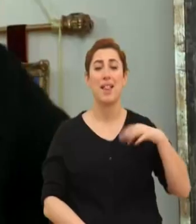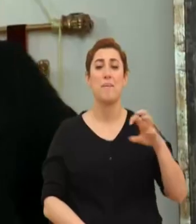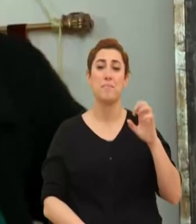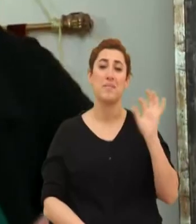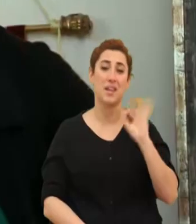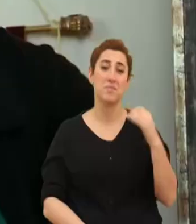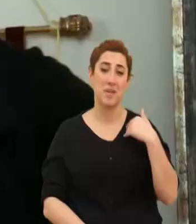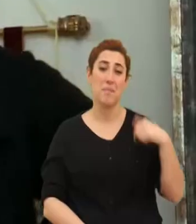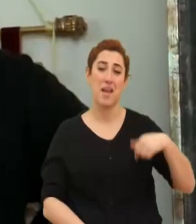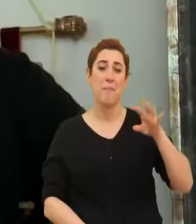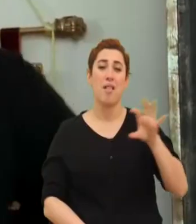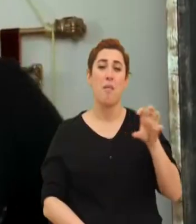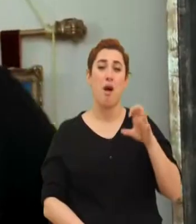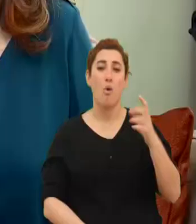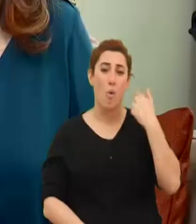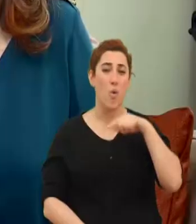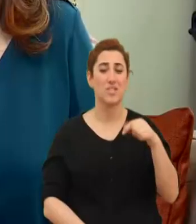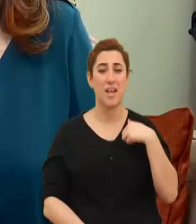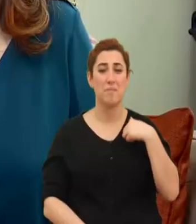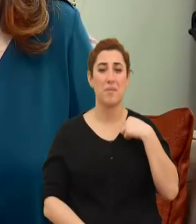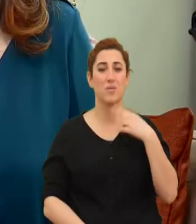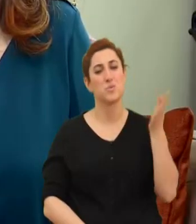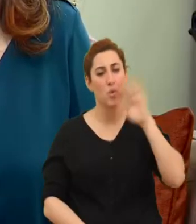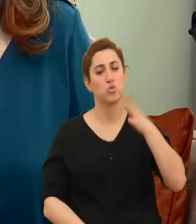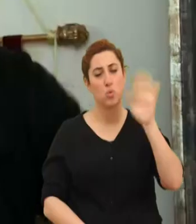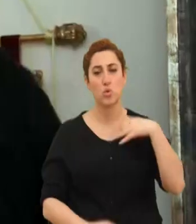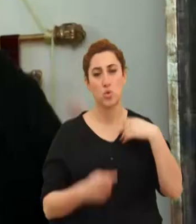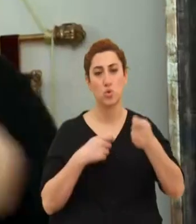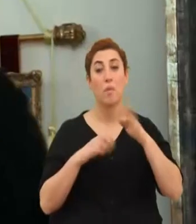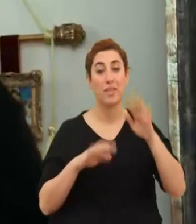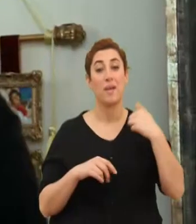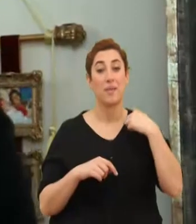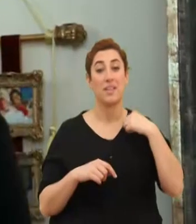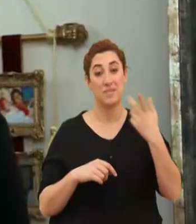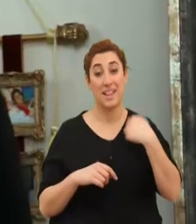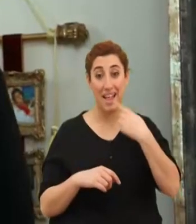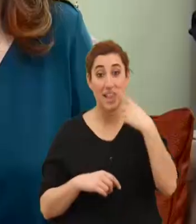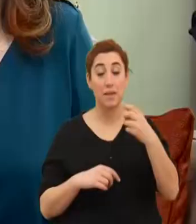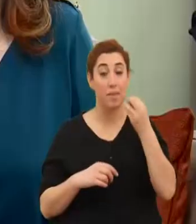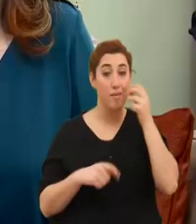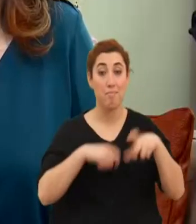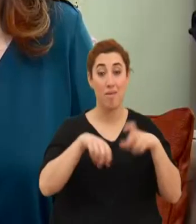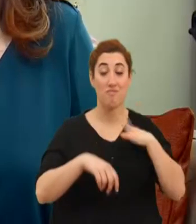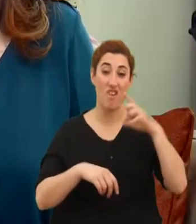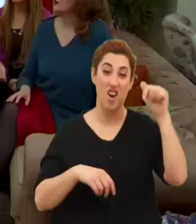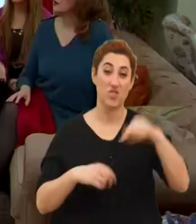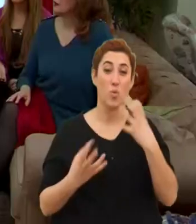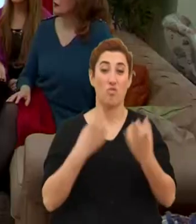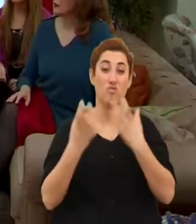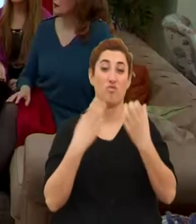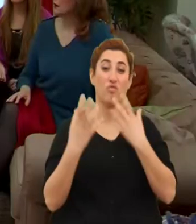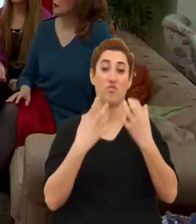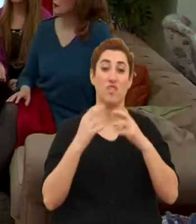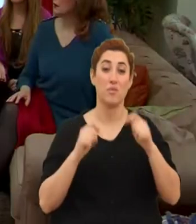Belim. Tabii yani biraz belim ağrıyor ya o yüzden sonra süpürürüm. Hatta benim zaten dedim ya hani ocakta yemeğim falan vardı böyle